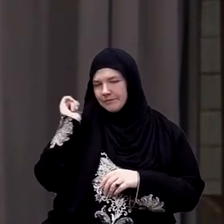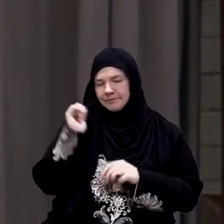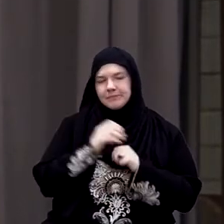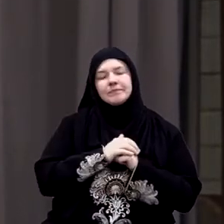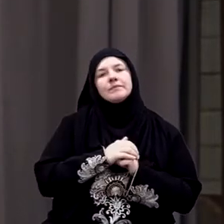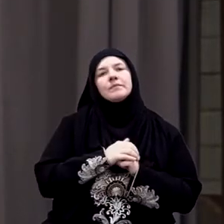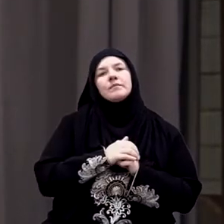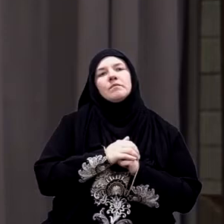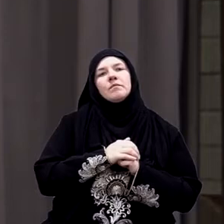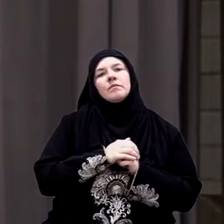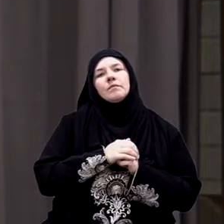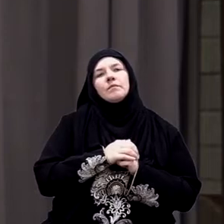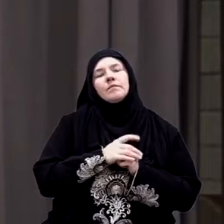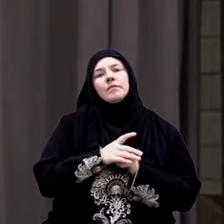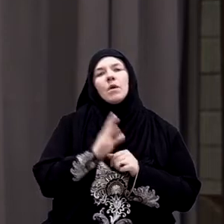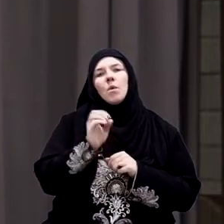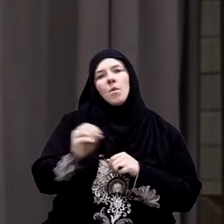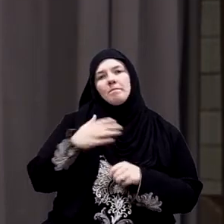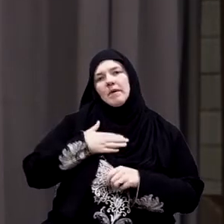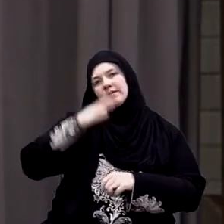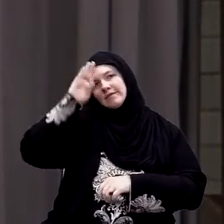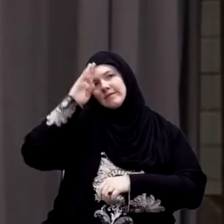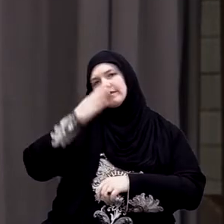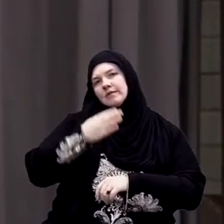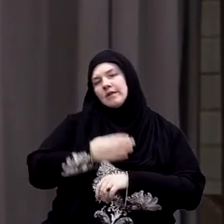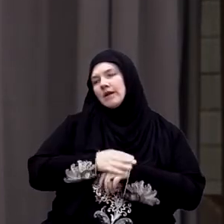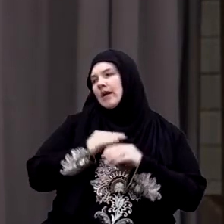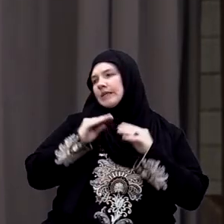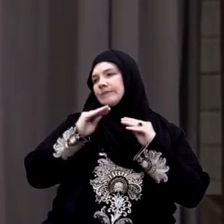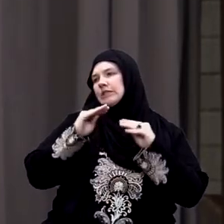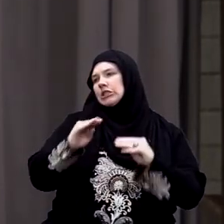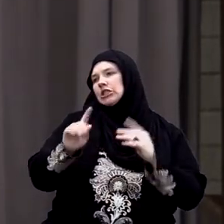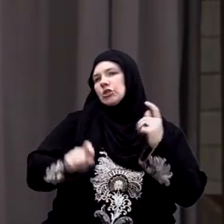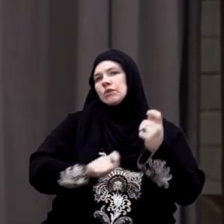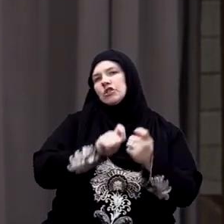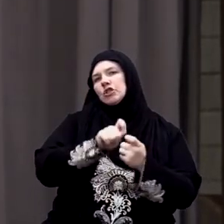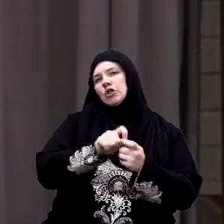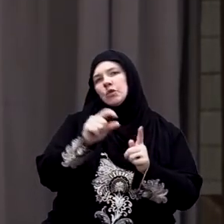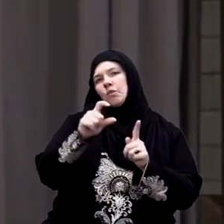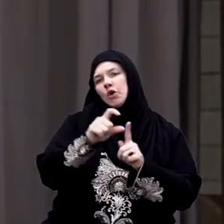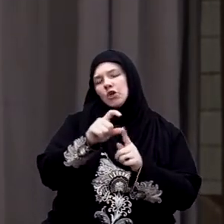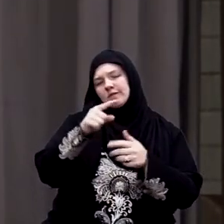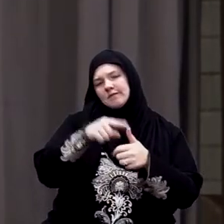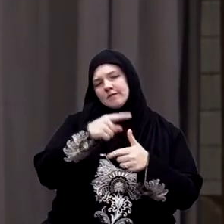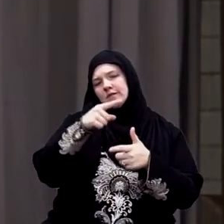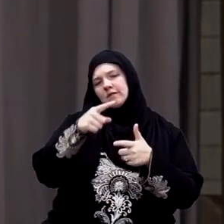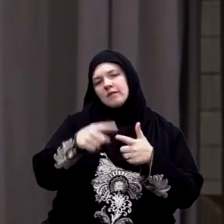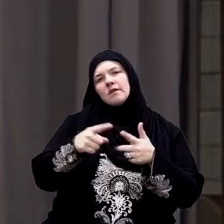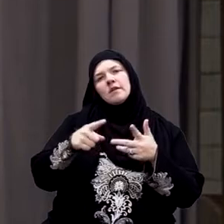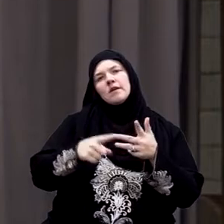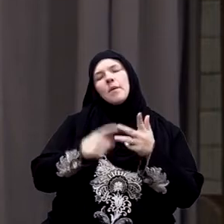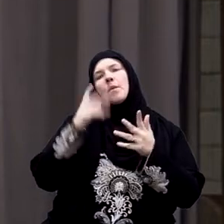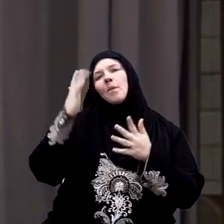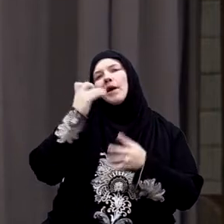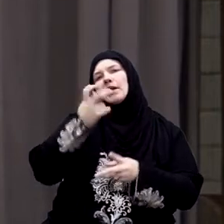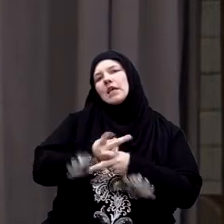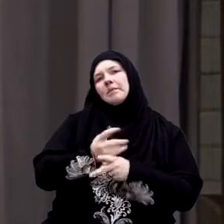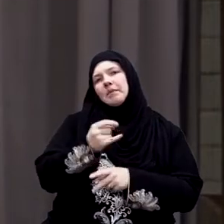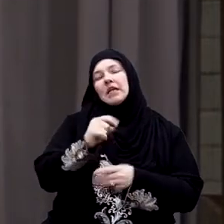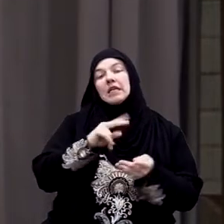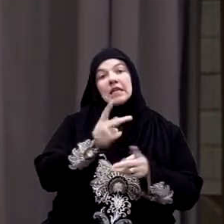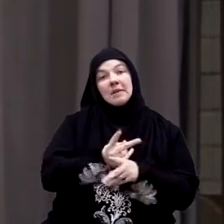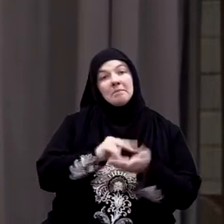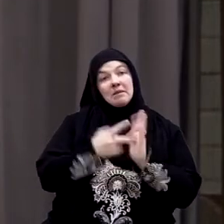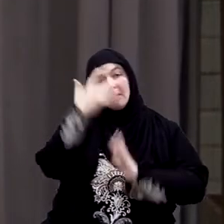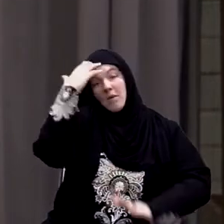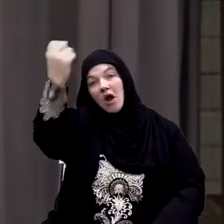كَلِمَاتٍ فَاحْفَظْهَا. O my son, I am teaching you certain words so that you may keep it. Keep it doesn't mean